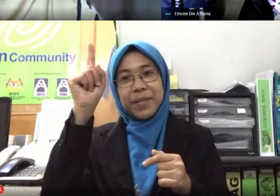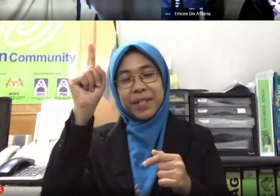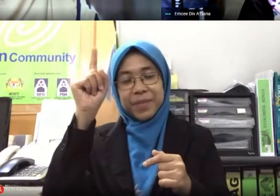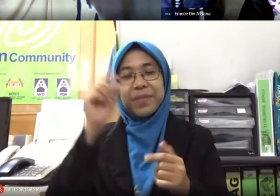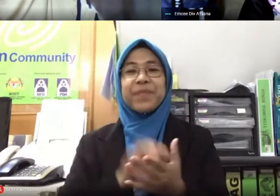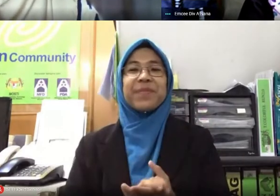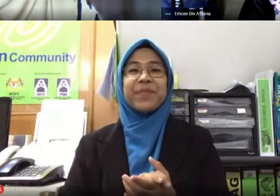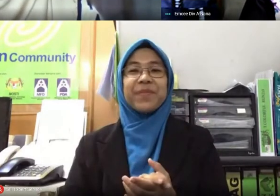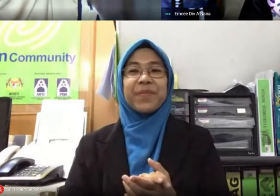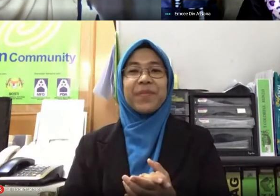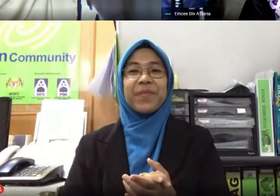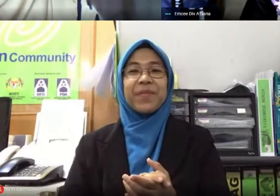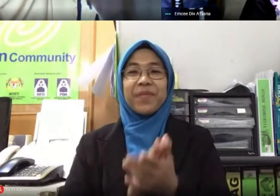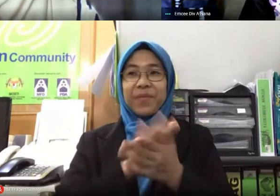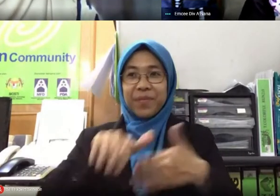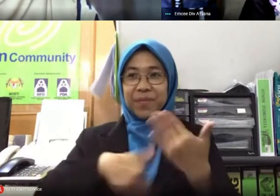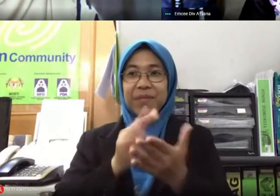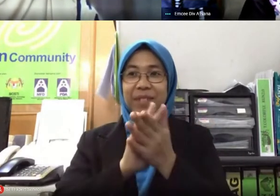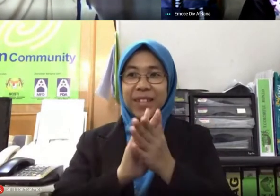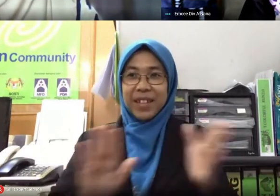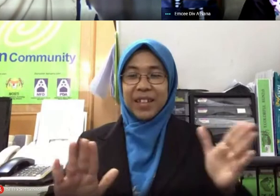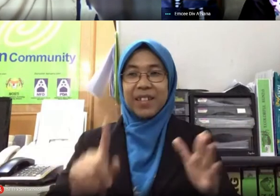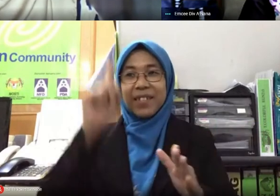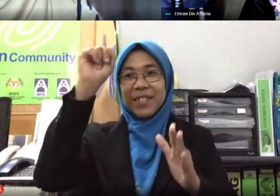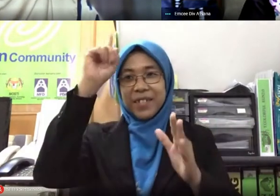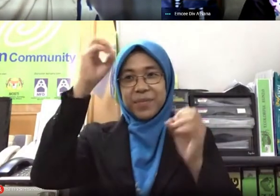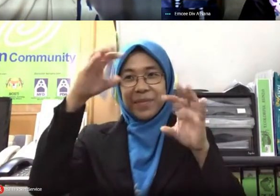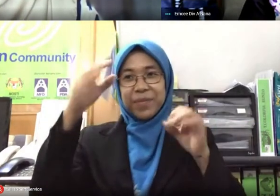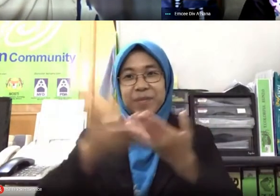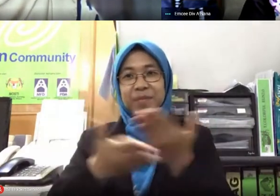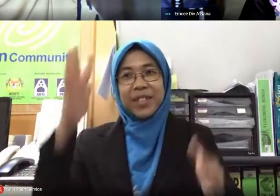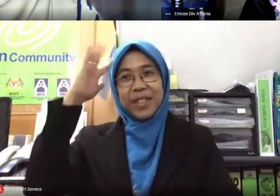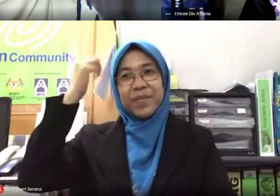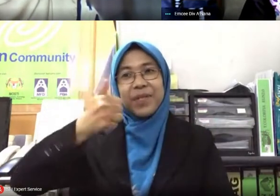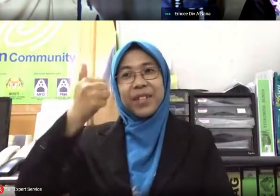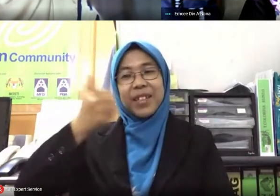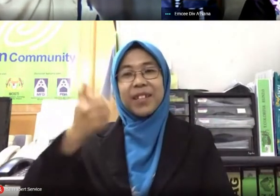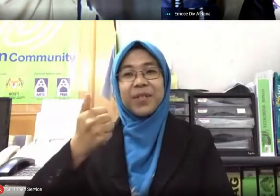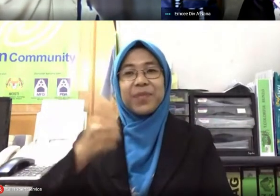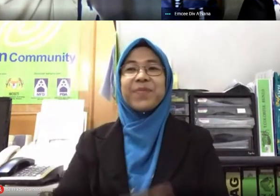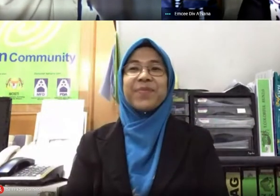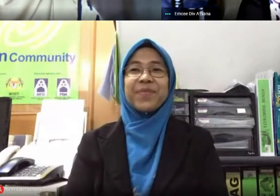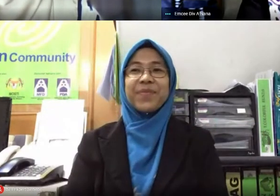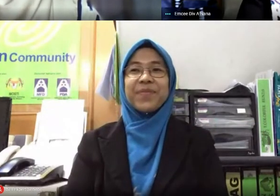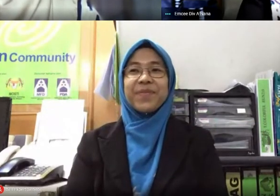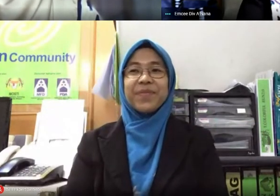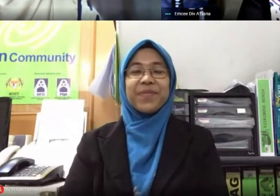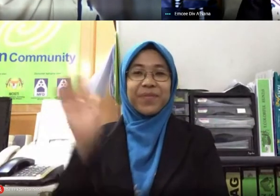datang daripadanya. Stay safe everyone. May Allah bless you. Assalamualaikum warahmatullahi wabarakatuh.